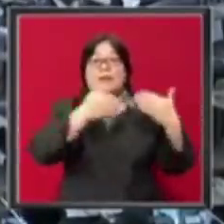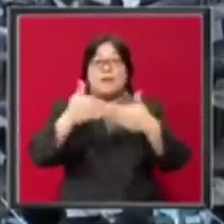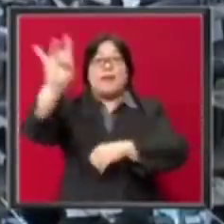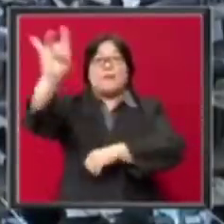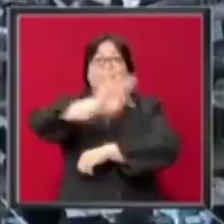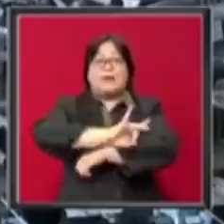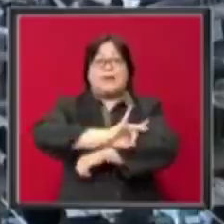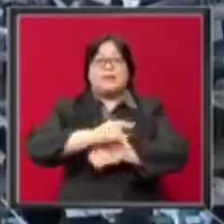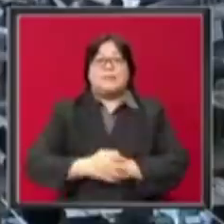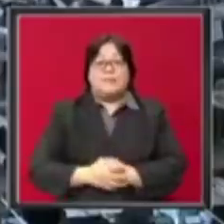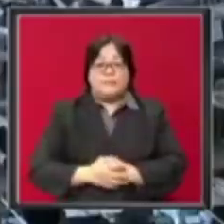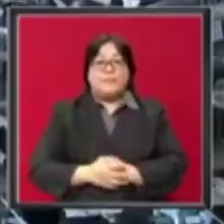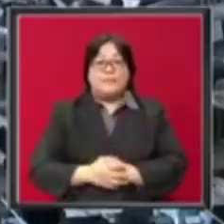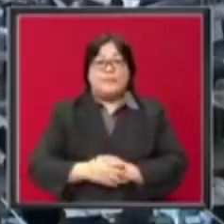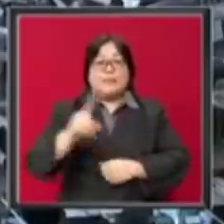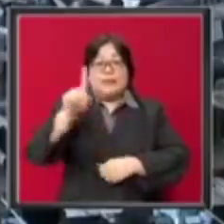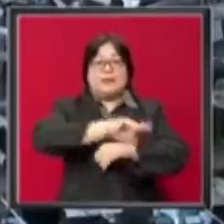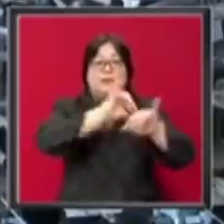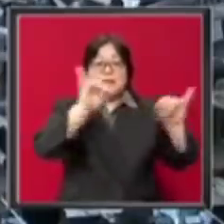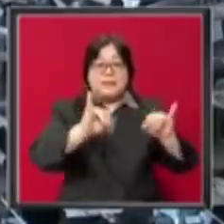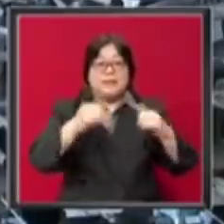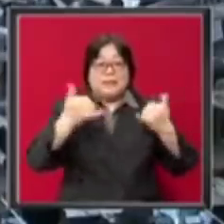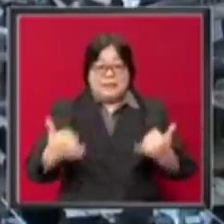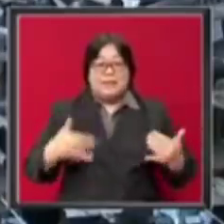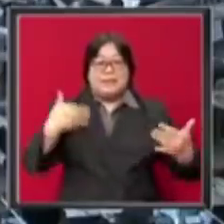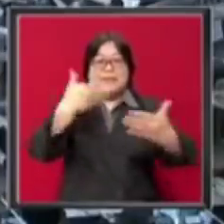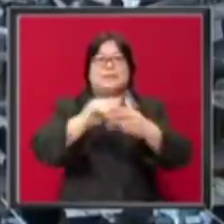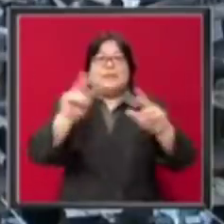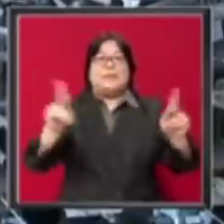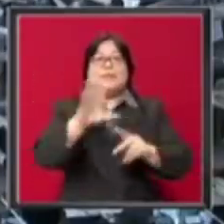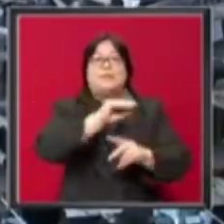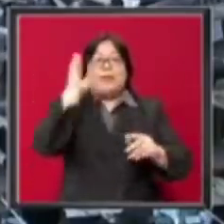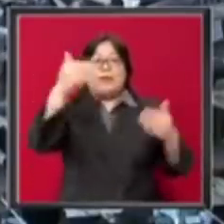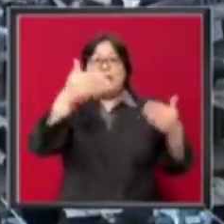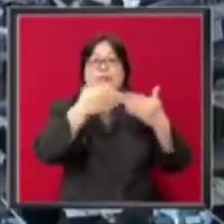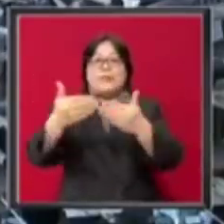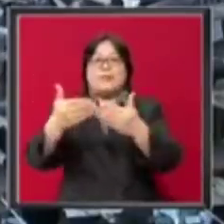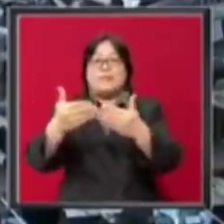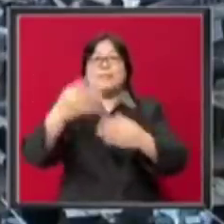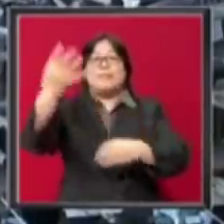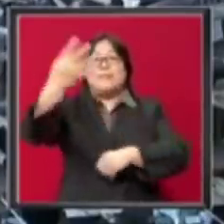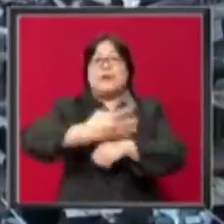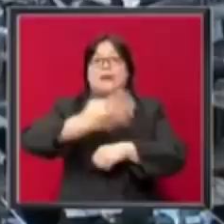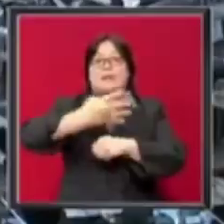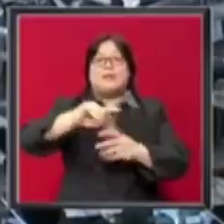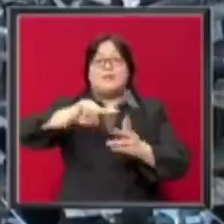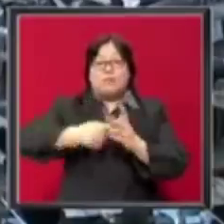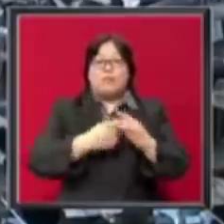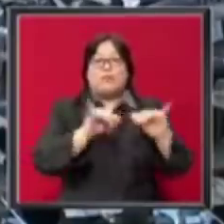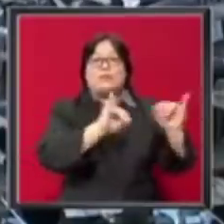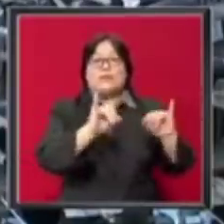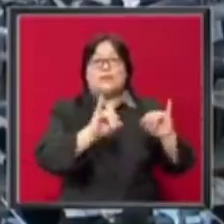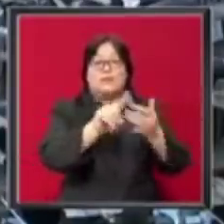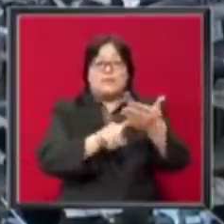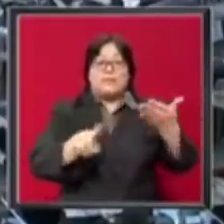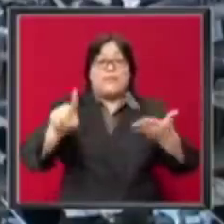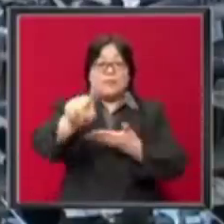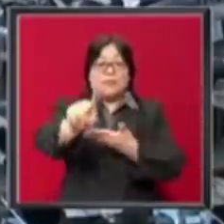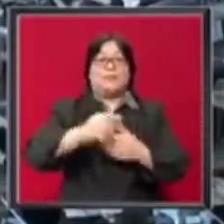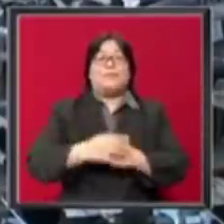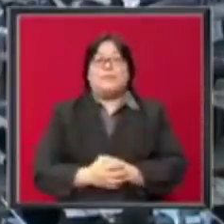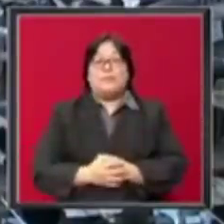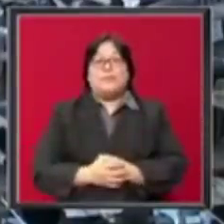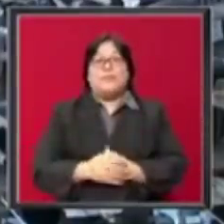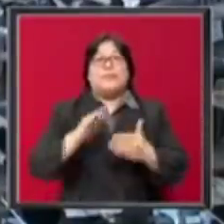lagi untuk 2 jam, kita boleh mula pukul 3 sampai pukul 6. Pasal apa kita tidak boleh lakukan?